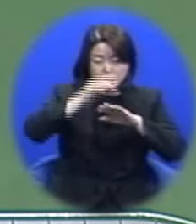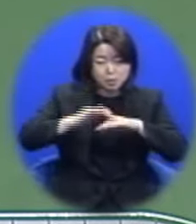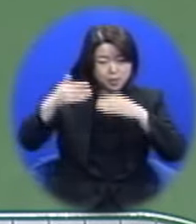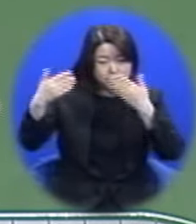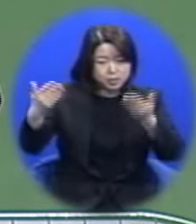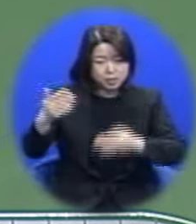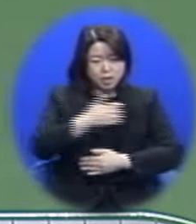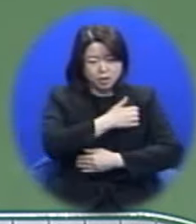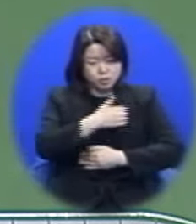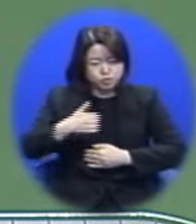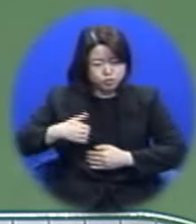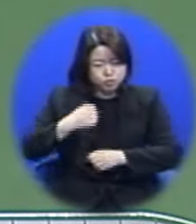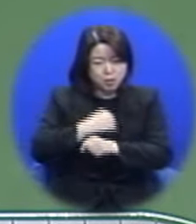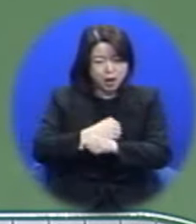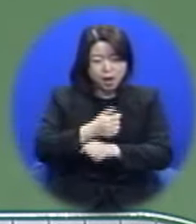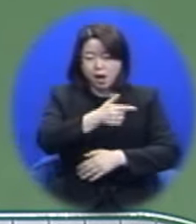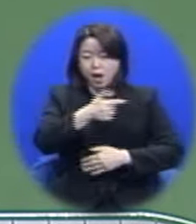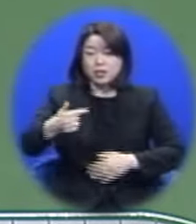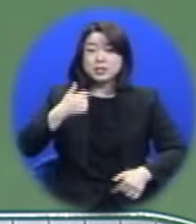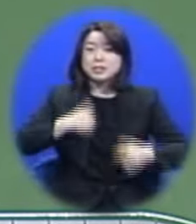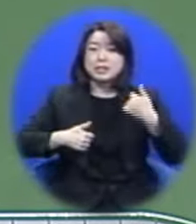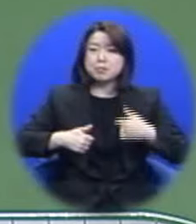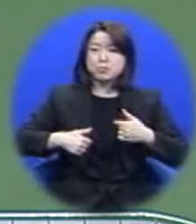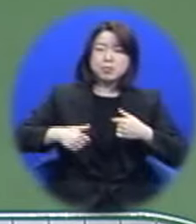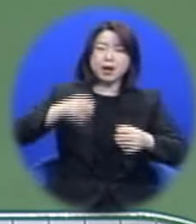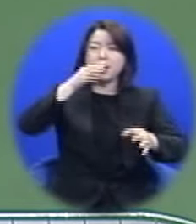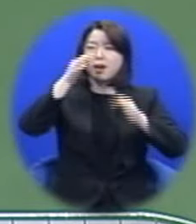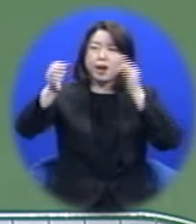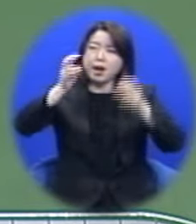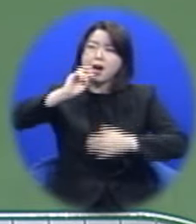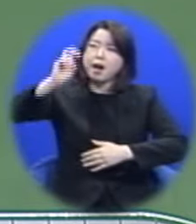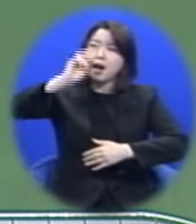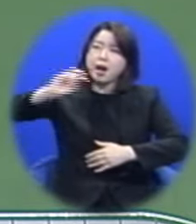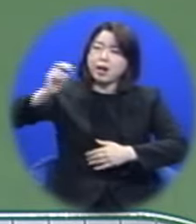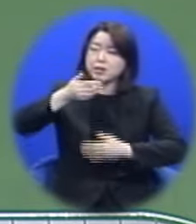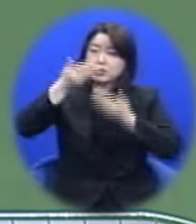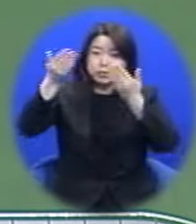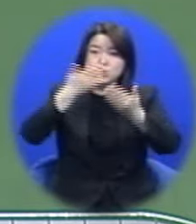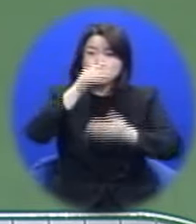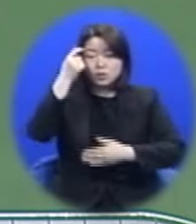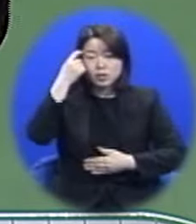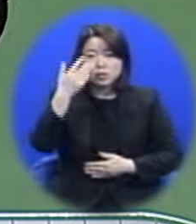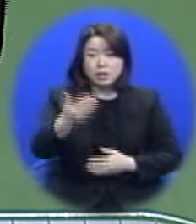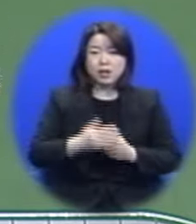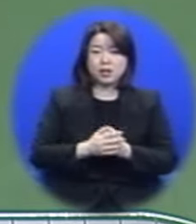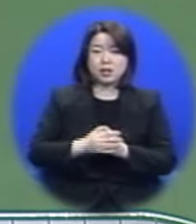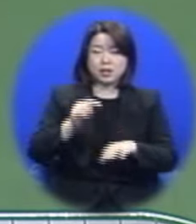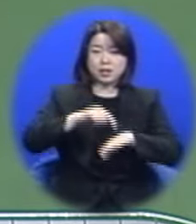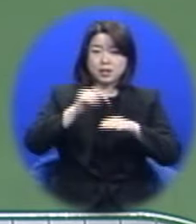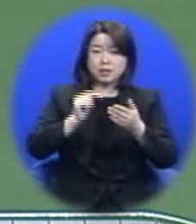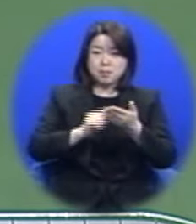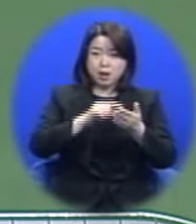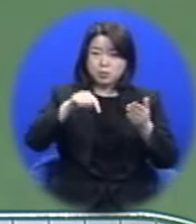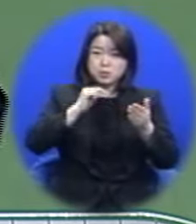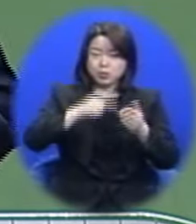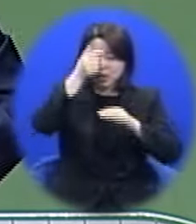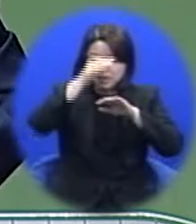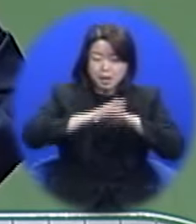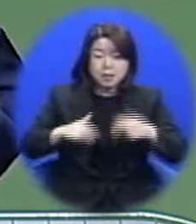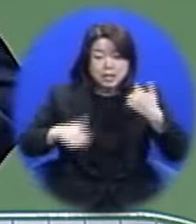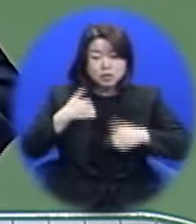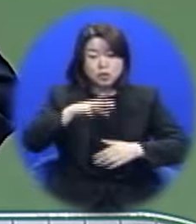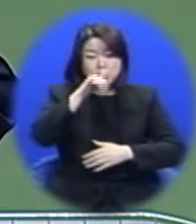충만한가? 정말 큰 기쁨으로 하나님께 소리 높여 찬송하는가? 내 마음속에 예배의 즐거움이 있는가?